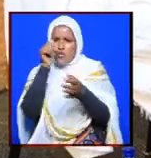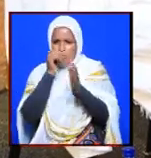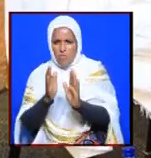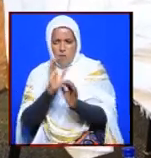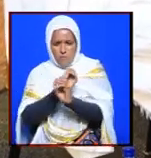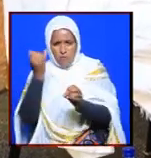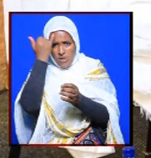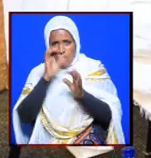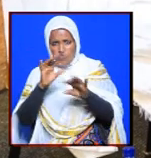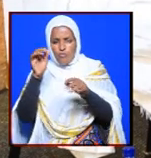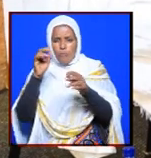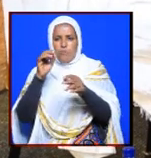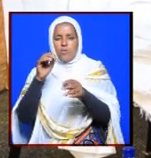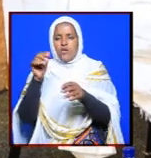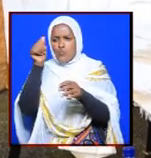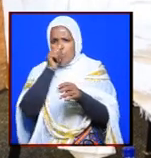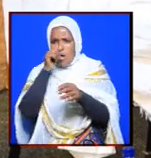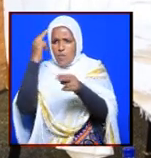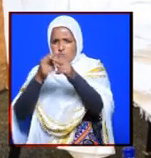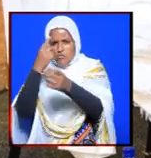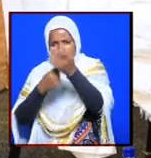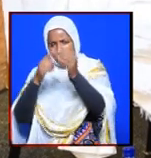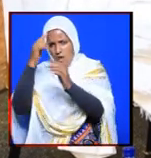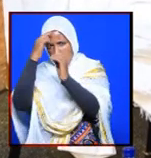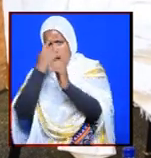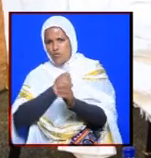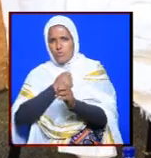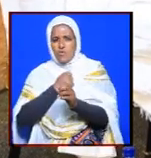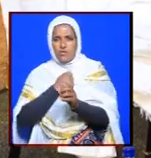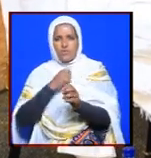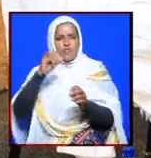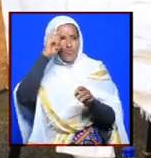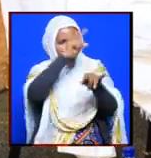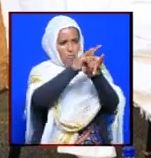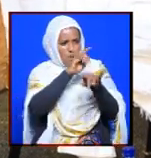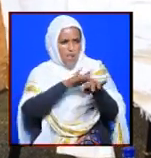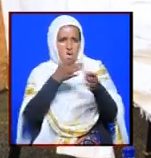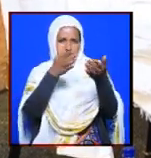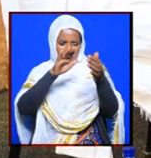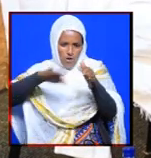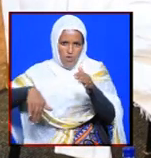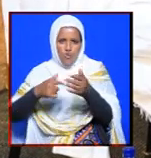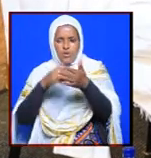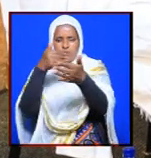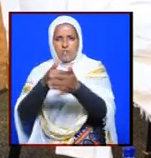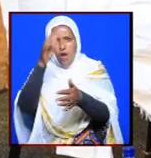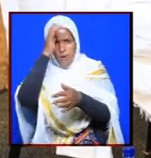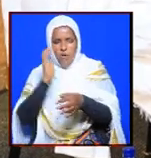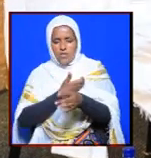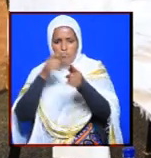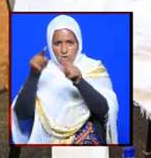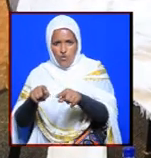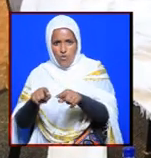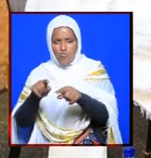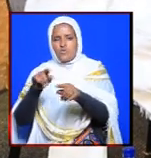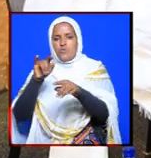ስለ ኢትዮጵያ ምንም ነገር ሳይኖራቸው በስም ብቻ ያምኑ ነበር። መምጣት አቅቷቸው በዚህ ወደ ኢትዮጵያ ለመምጣት ዚምባብዌ ላይ እየቀሩ አሉ፣ የሞቱ አሉ። ቅርብ ጊዜ አባታችን እንዳሉት መጥተው